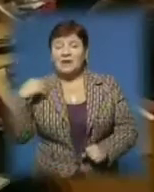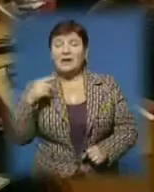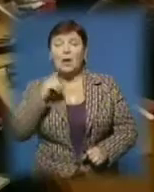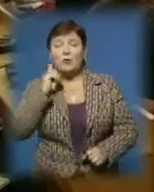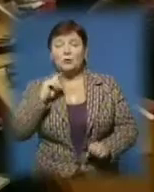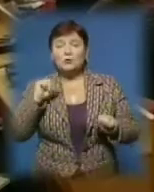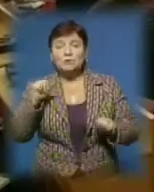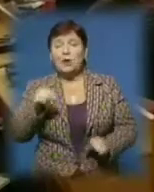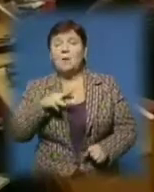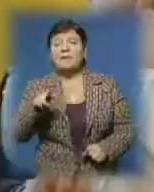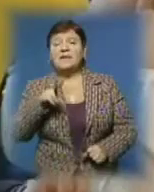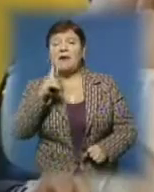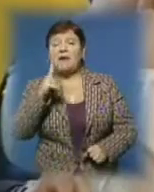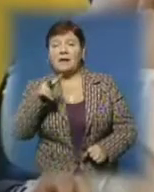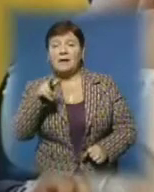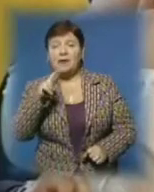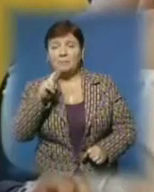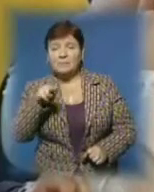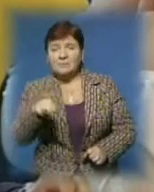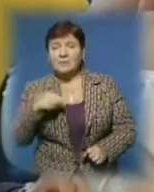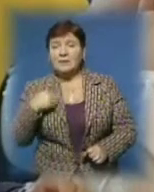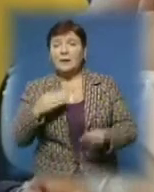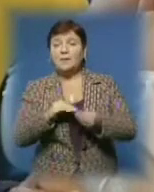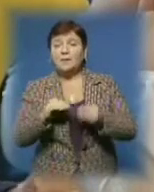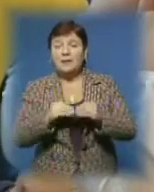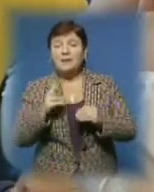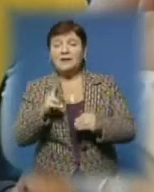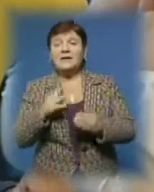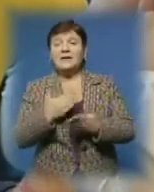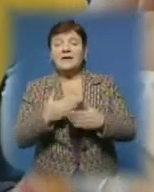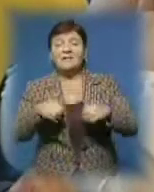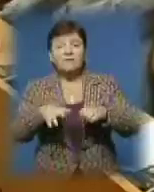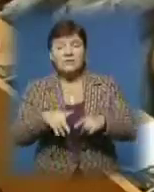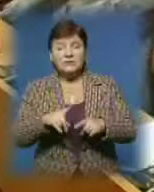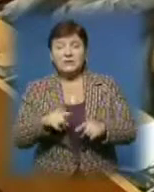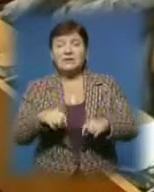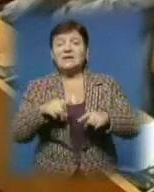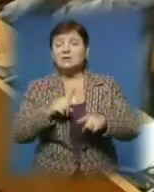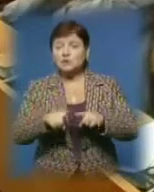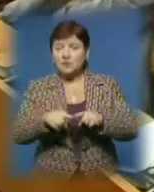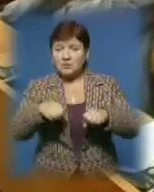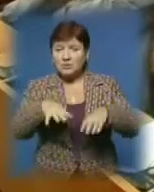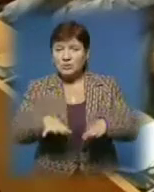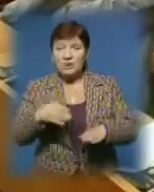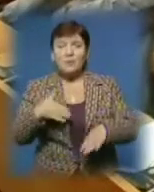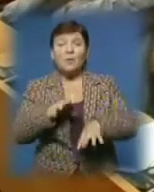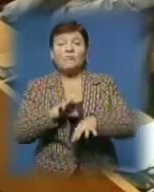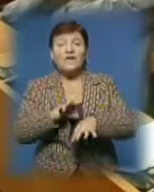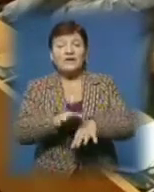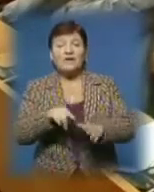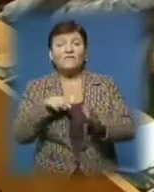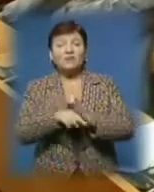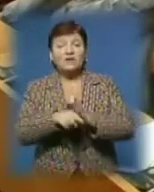та спорту Мар'яна Кляп. Проте є й проблеми, які треба вирішити якнайшвидше. Серед основних – введення в дію